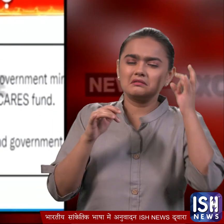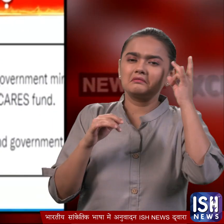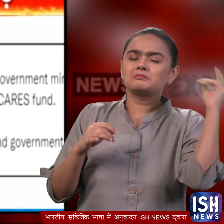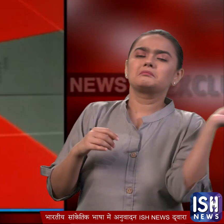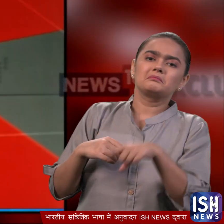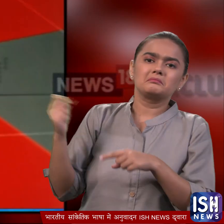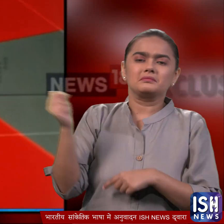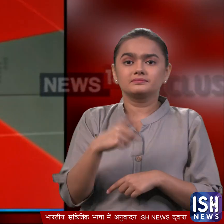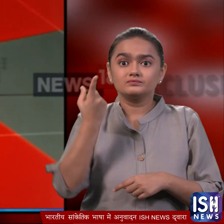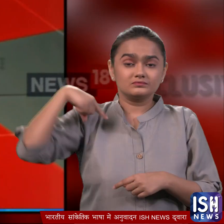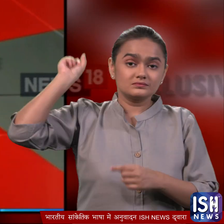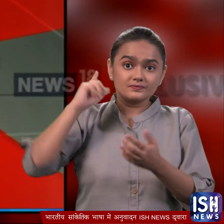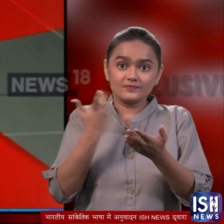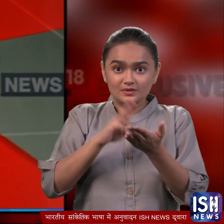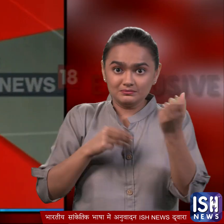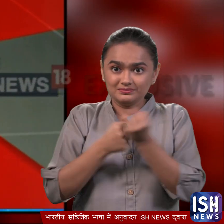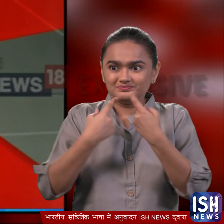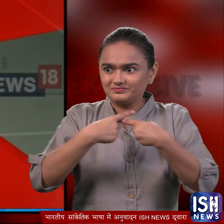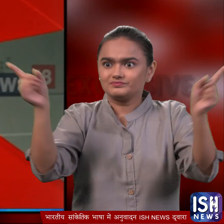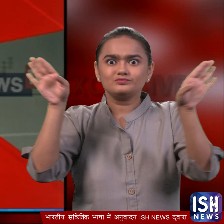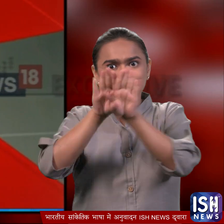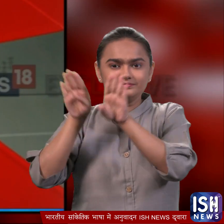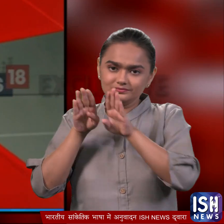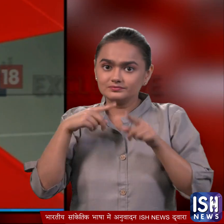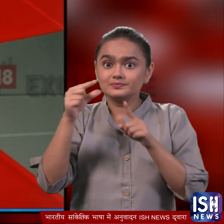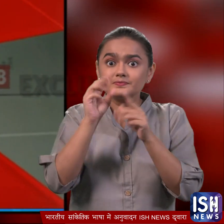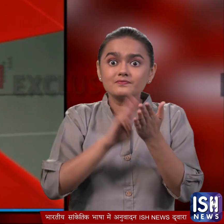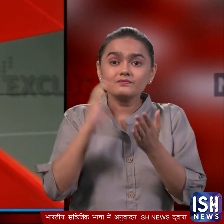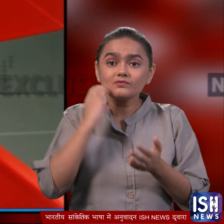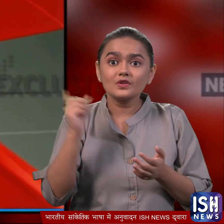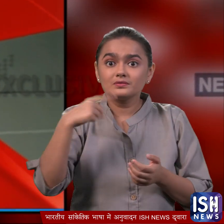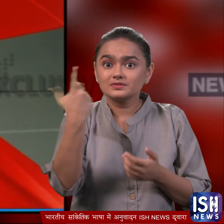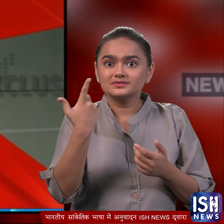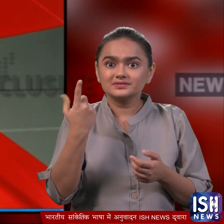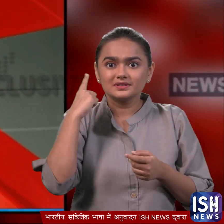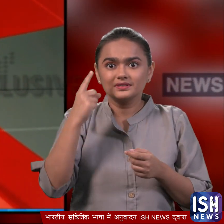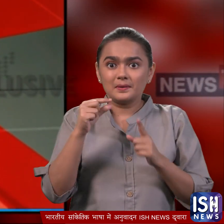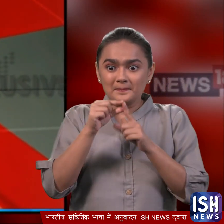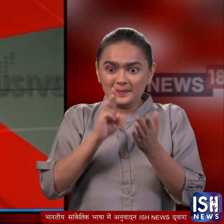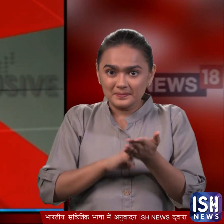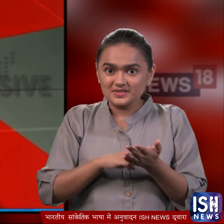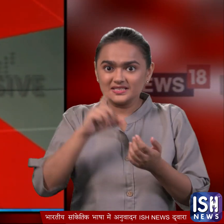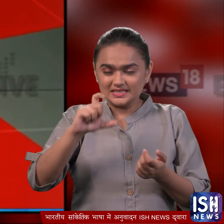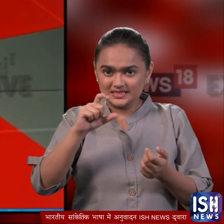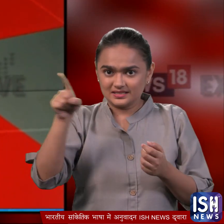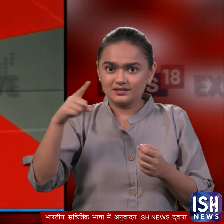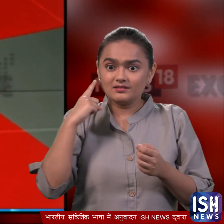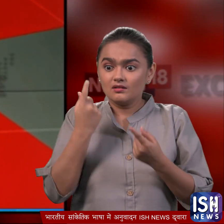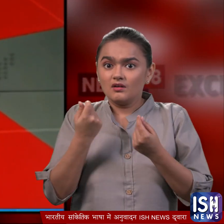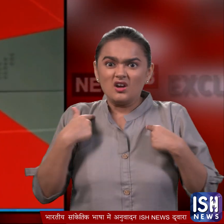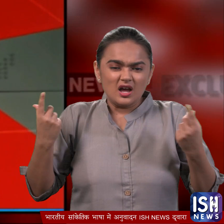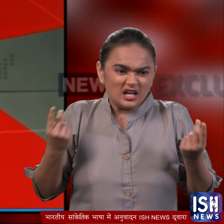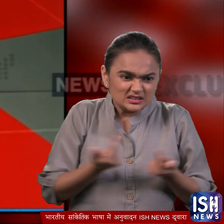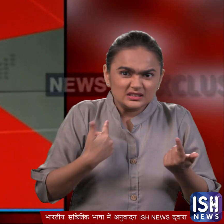एतराज जताया। सौभाग्य की बात यह कि पिछले साल मार्च में लॉकडाउन का ऐलान होने के बाद ही प्रधानमंत्री मोदी ने पीएम केयर्स यानी प्राइम मिनिस्टर्स